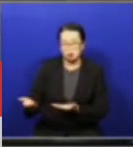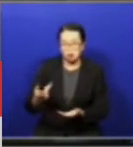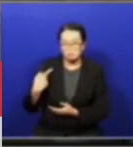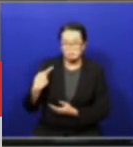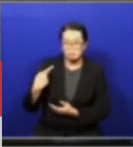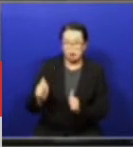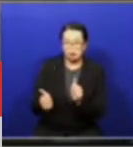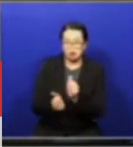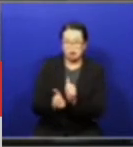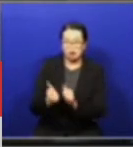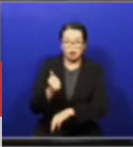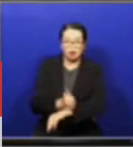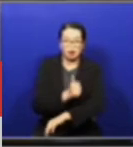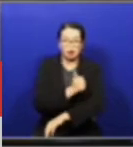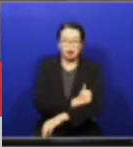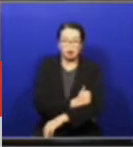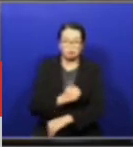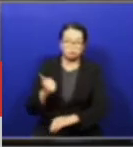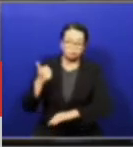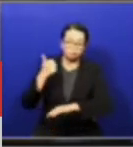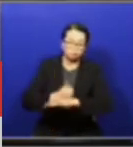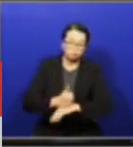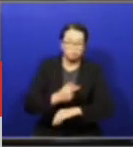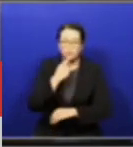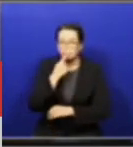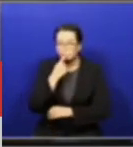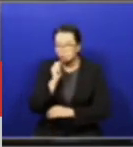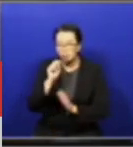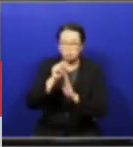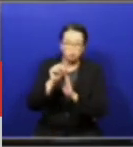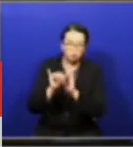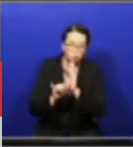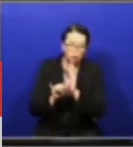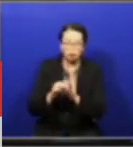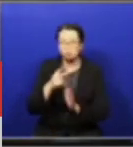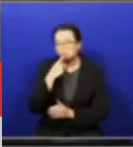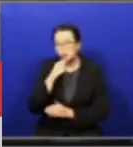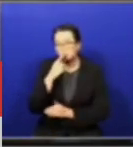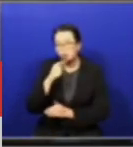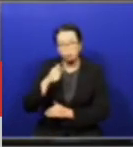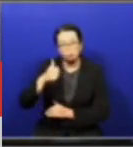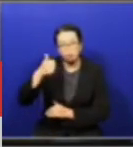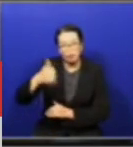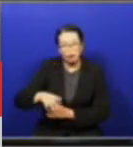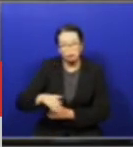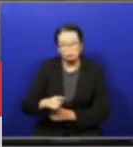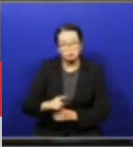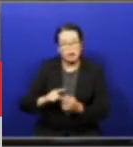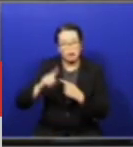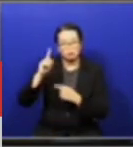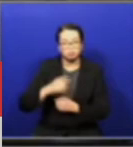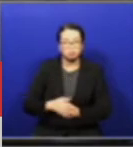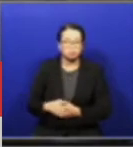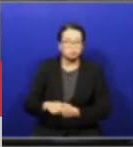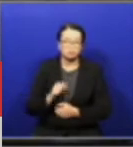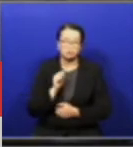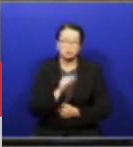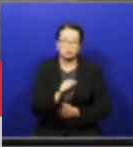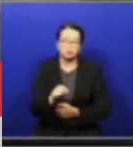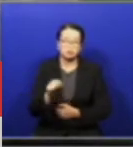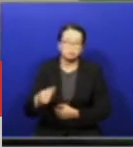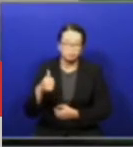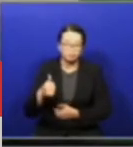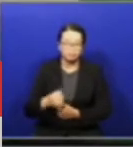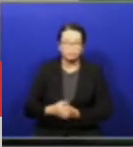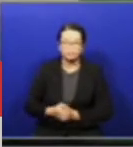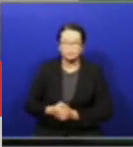านมานั่งก็ตอบนโยบายไม่ได้หรอกครับเพราะเบอร์1ต้องสั่งที่ผมอยากจะบอกท่านประธ